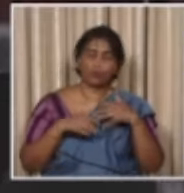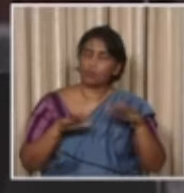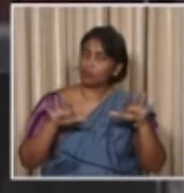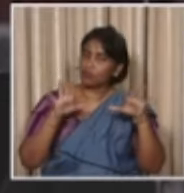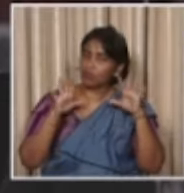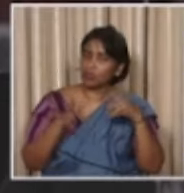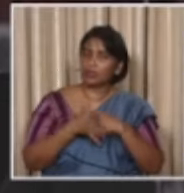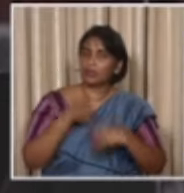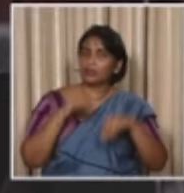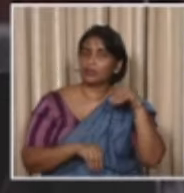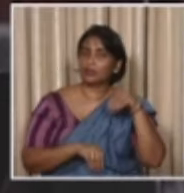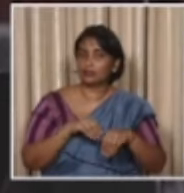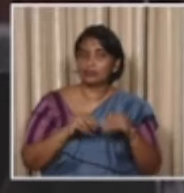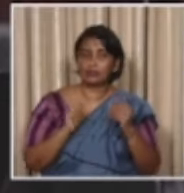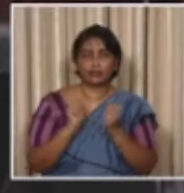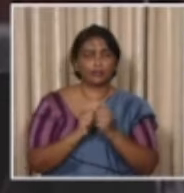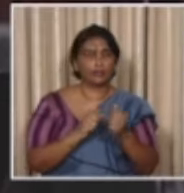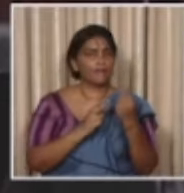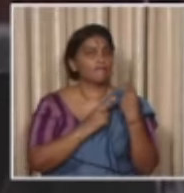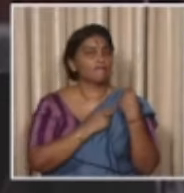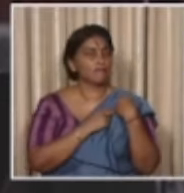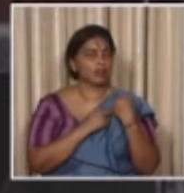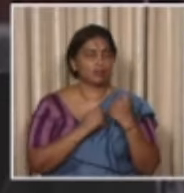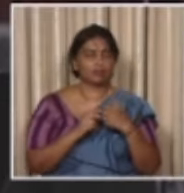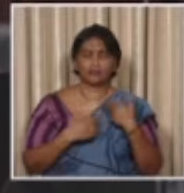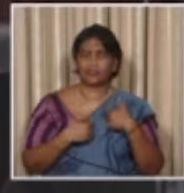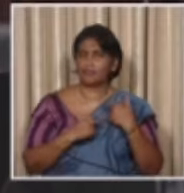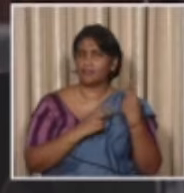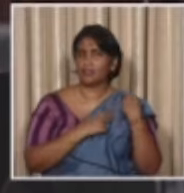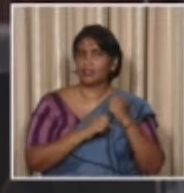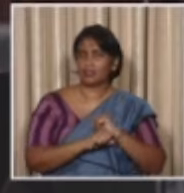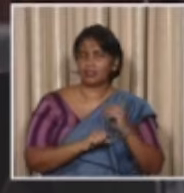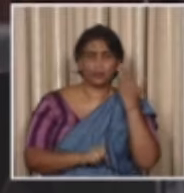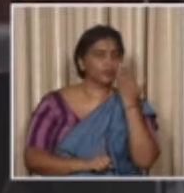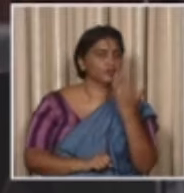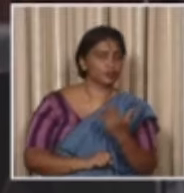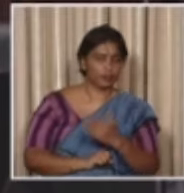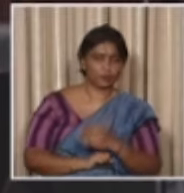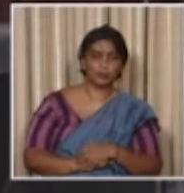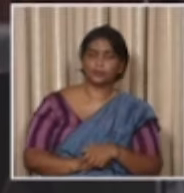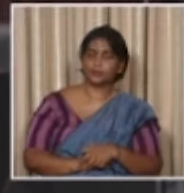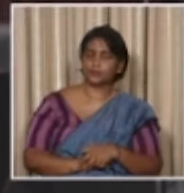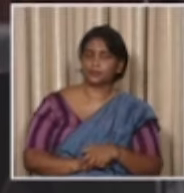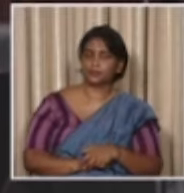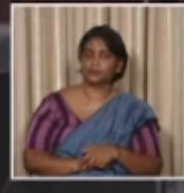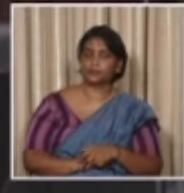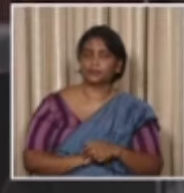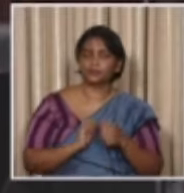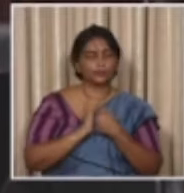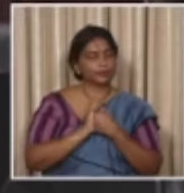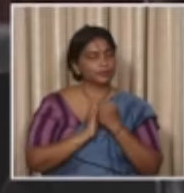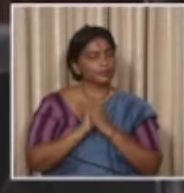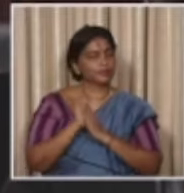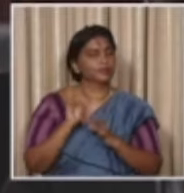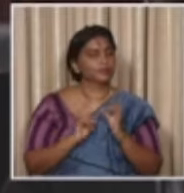මේ දේශපාලකයන් කටයුතු කරන වගකීම් විරහිත ආකාරයේ දියා බලද්දී ගරු මුලාසරණුගේ මන්ත්‍රීතුමනි